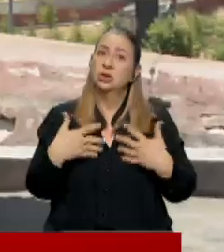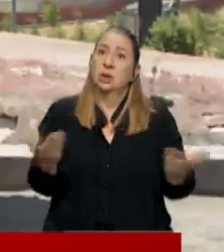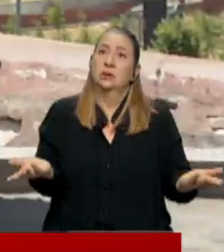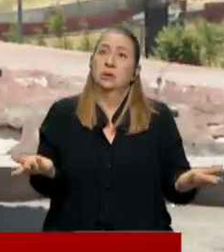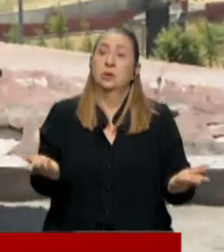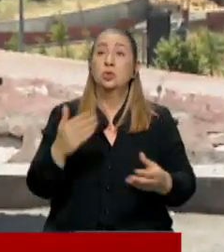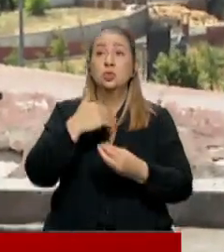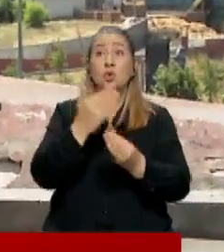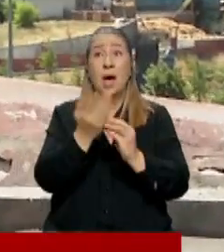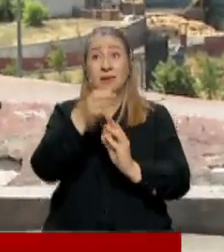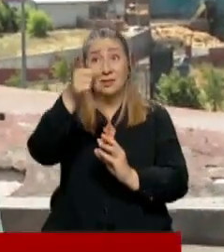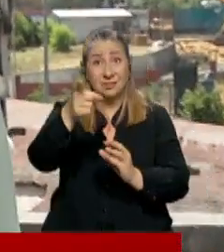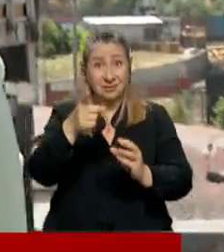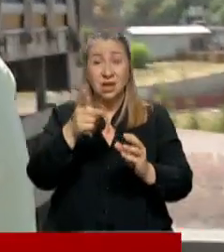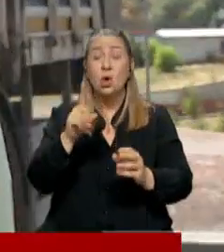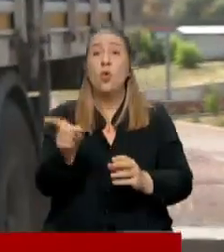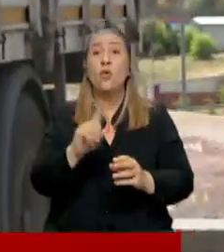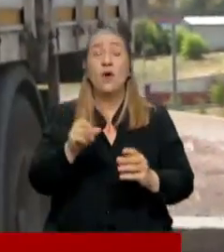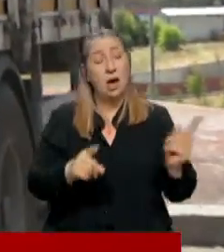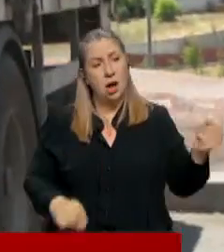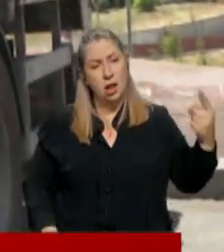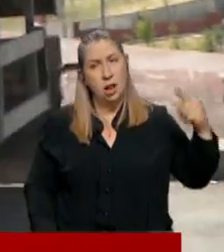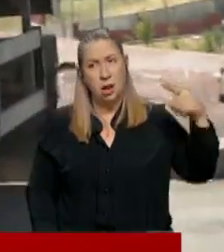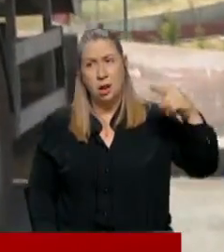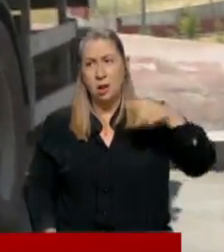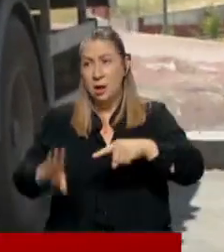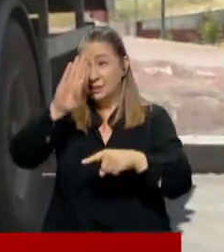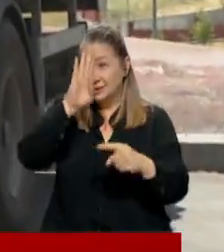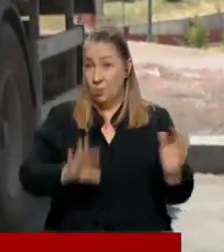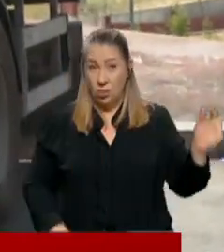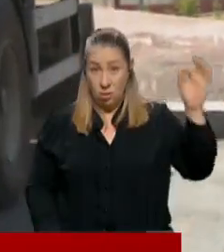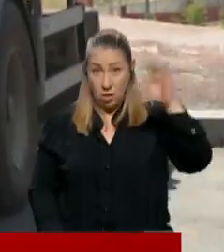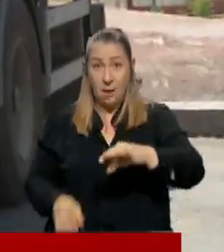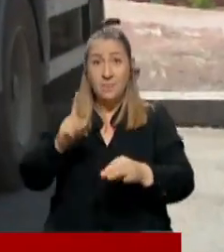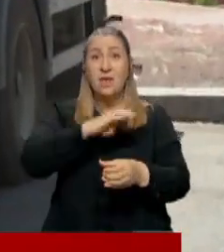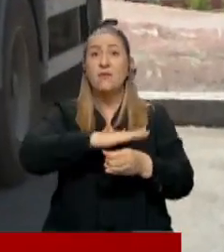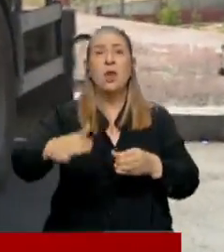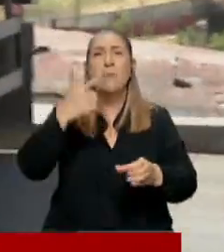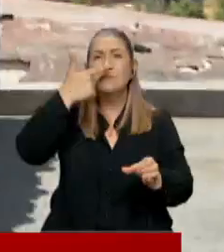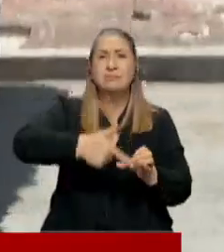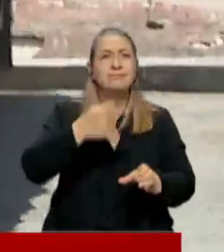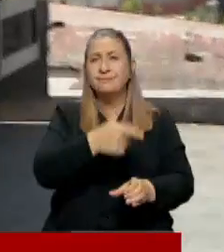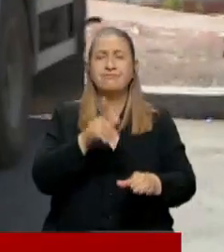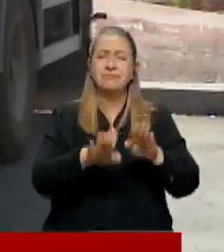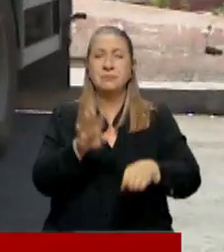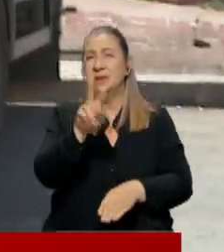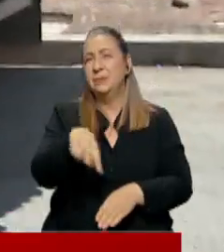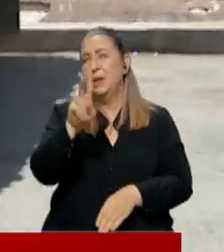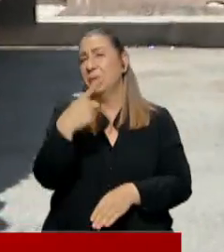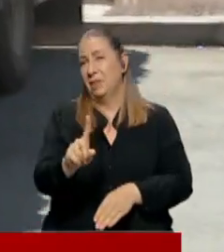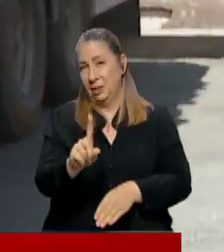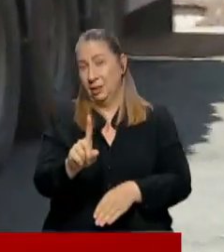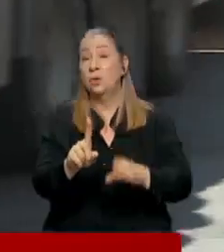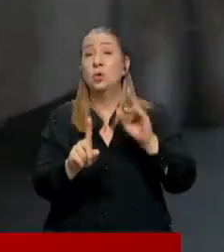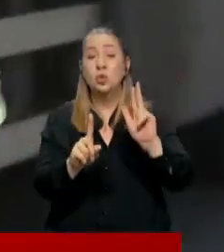artık. Soğan yüklü bu kamyon Şanlıurfa'dan İstanbul'a doğru yola çıktığında bir depodaki yakıt maliyeti yaklaşık 27 bin